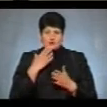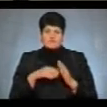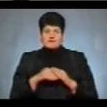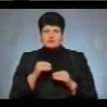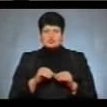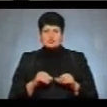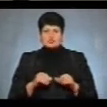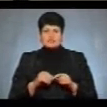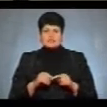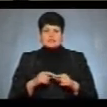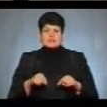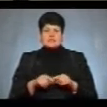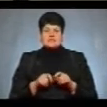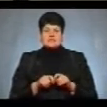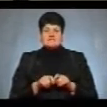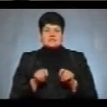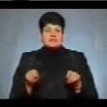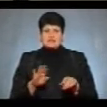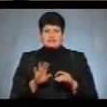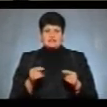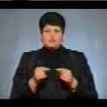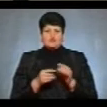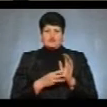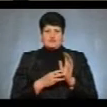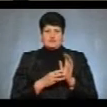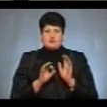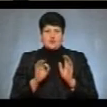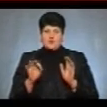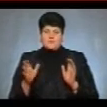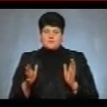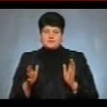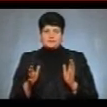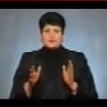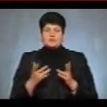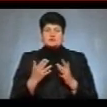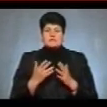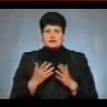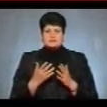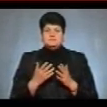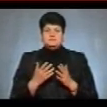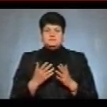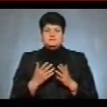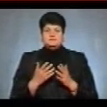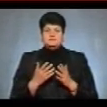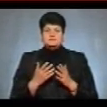дільниці відкривалися невчасно, тобто не о 8 рівно вранці, от, оскільки